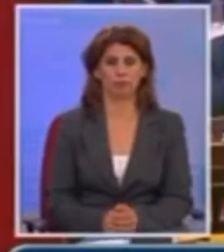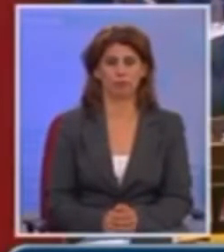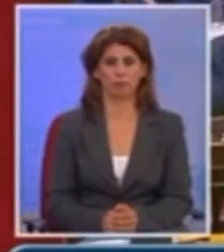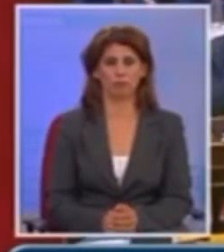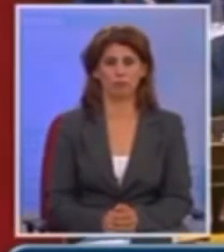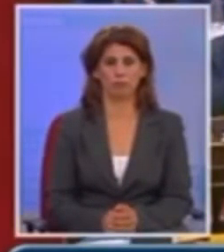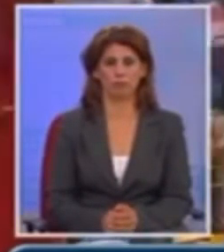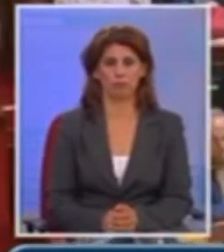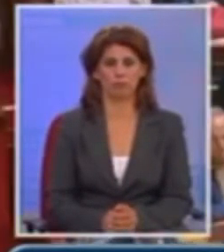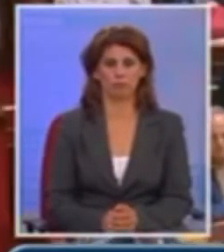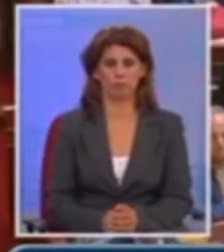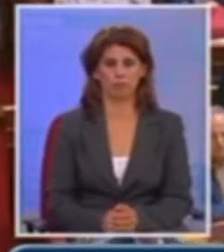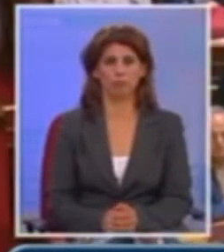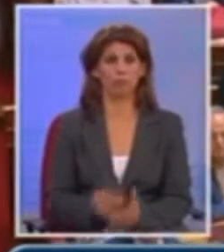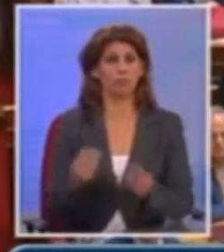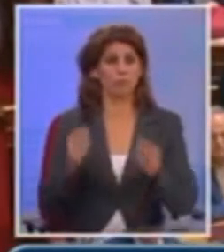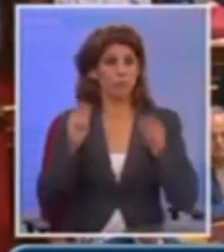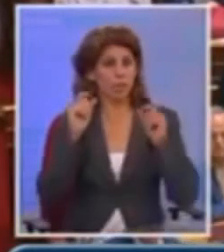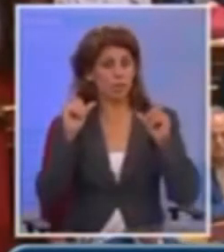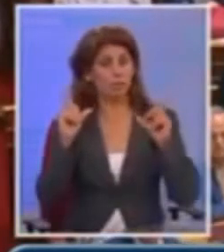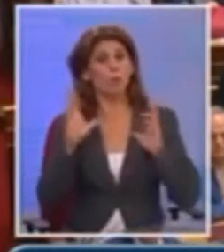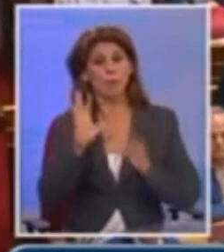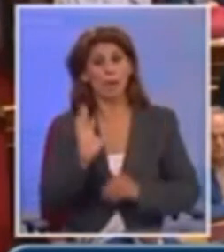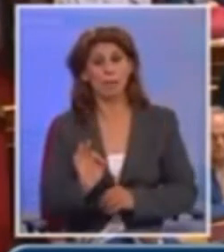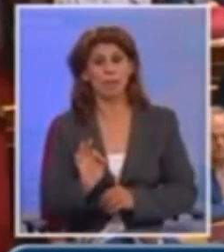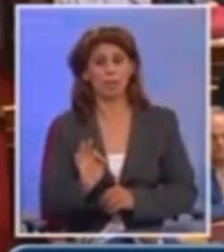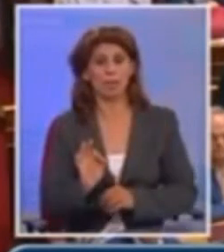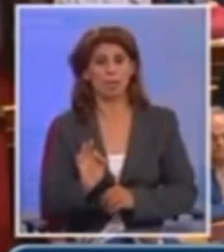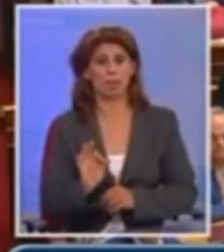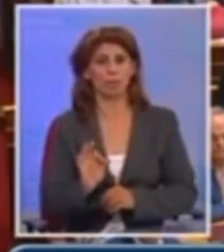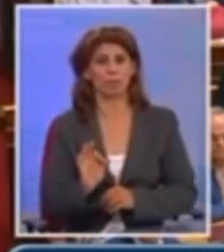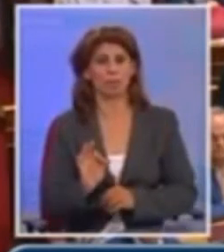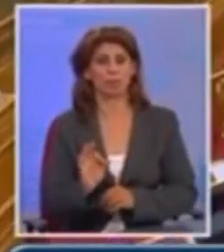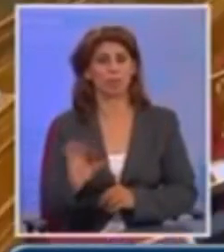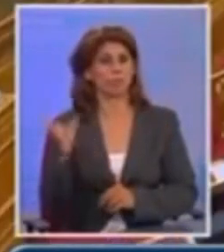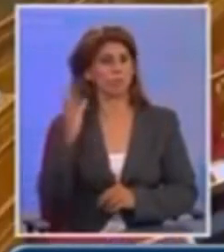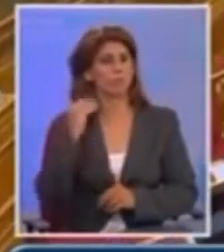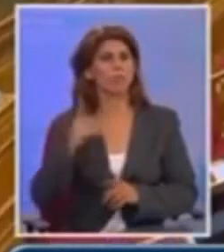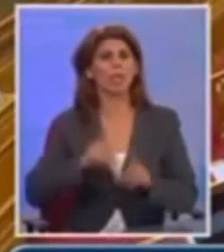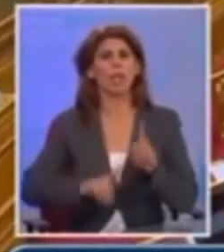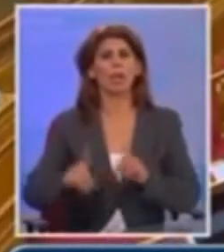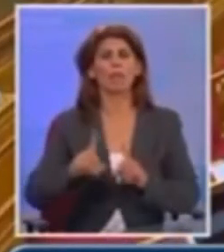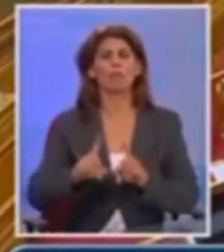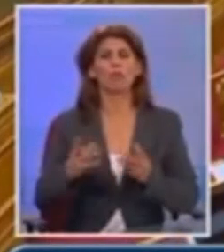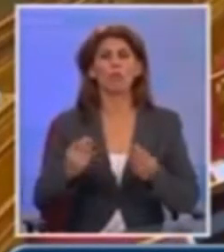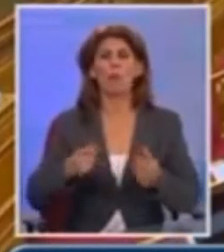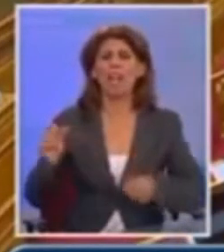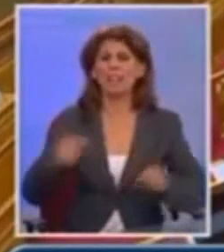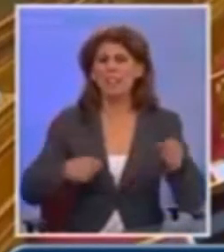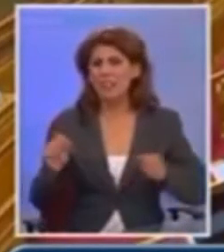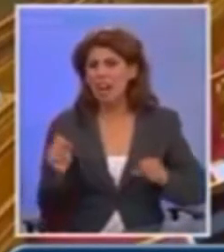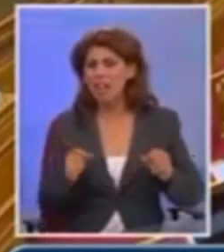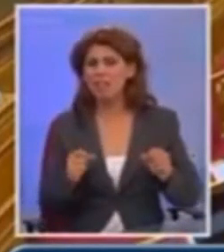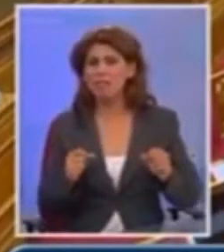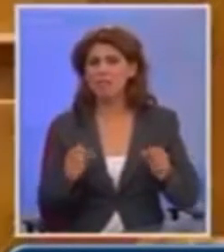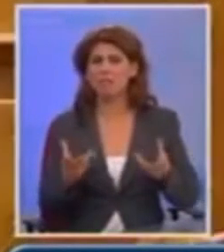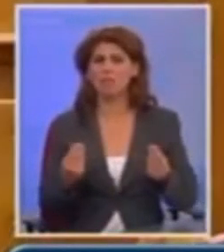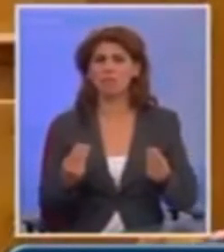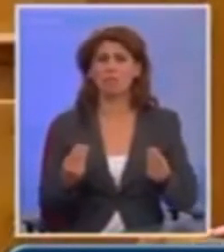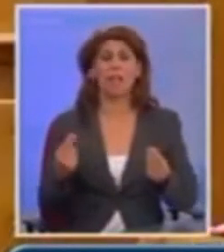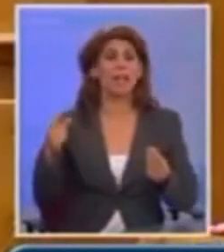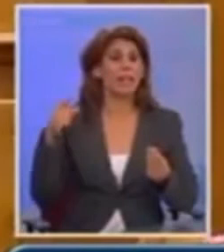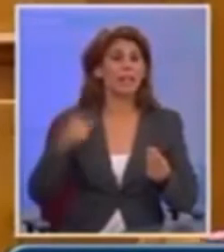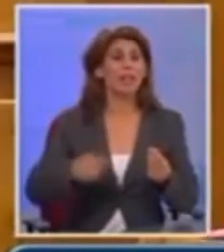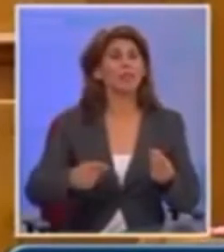Είναι εντυπωσιακό πράγματι να ακούει κανείς τόσες αντιδράσεις για αυτήν